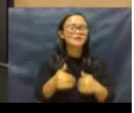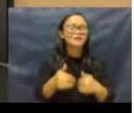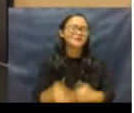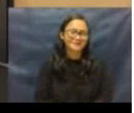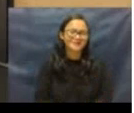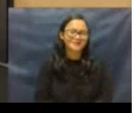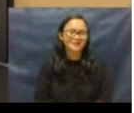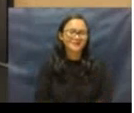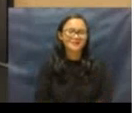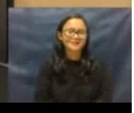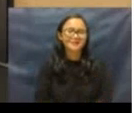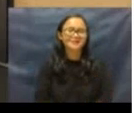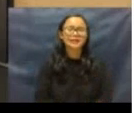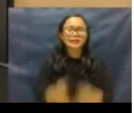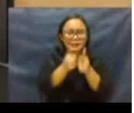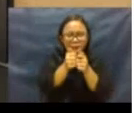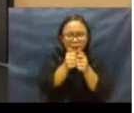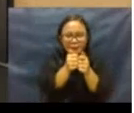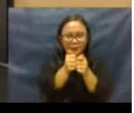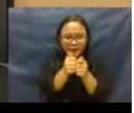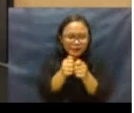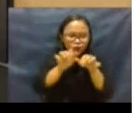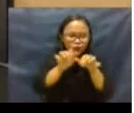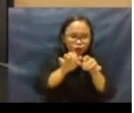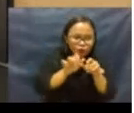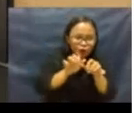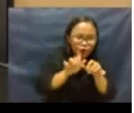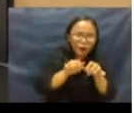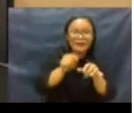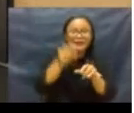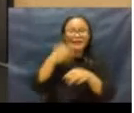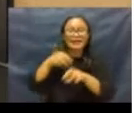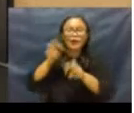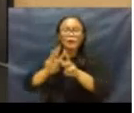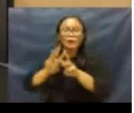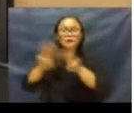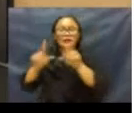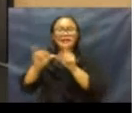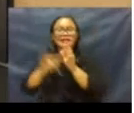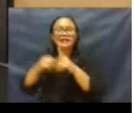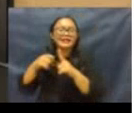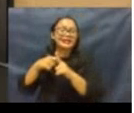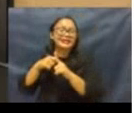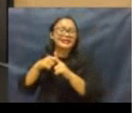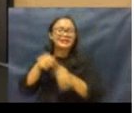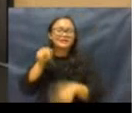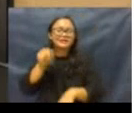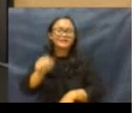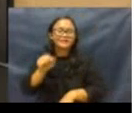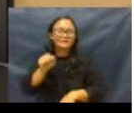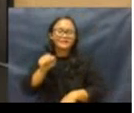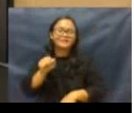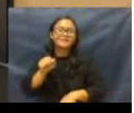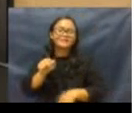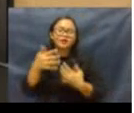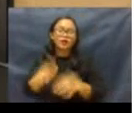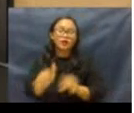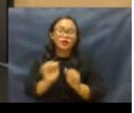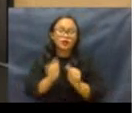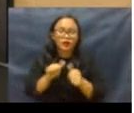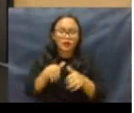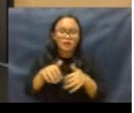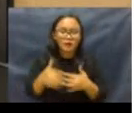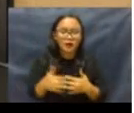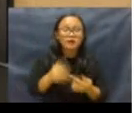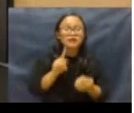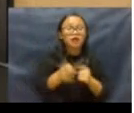diketik yang secepat-cepatnya ke tautan yang tadi Bapak dan Ibu telah isi biodatanya. Sehingga nanti kalau misalnya jawaban Bapak